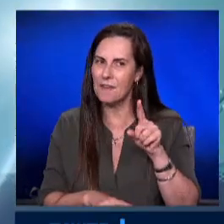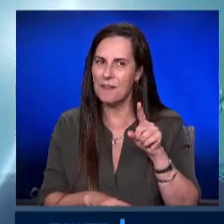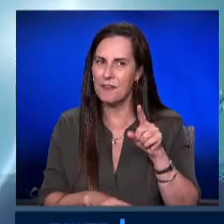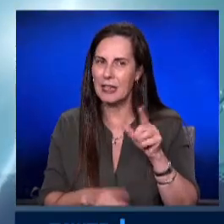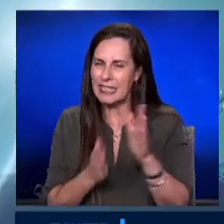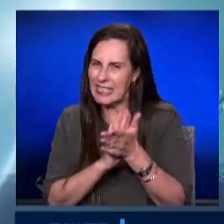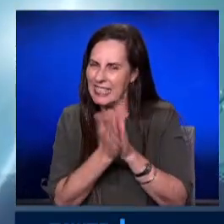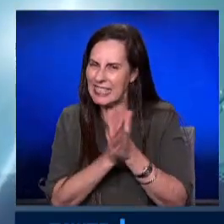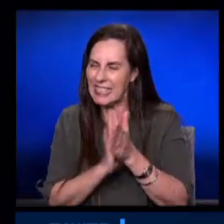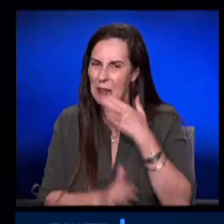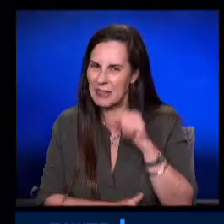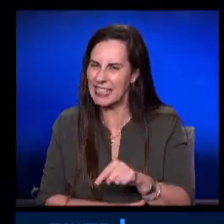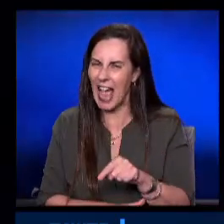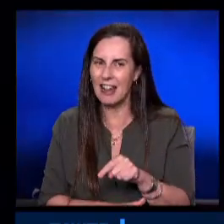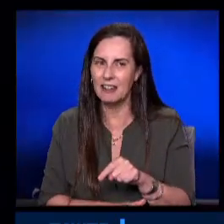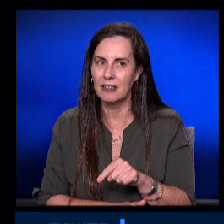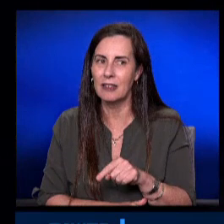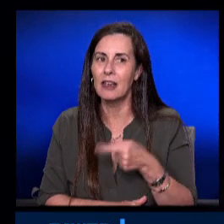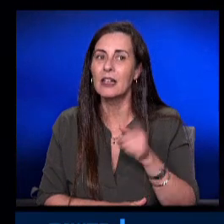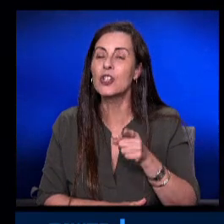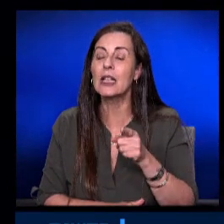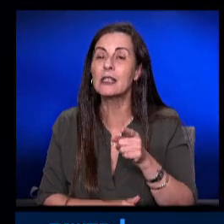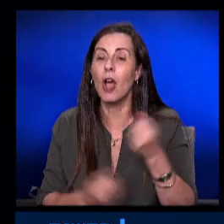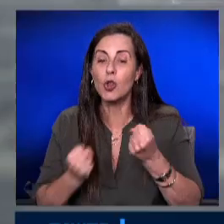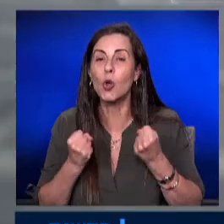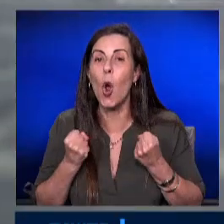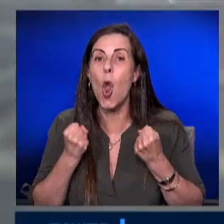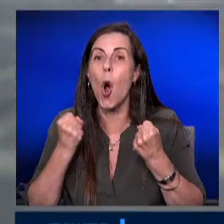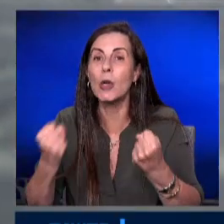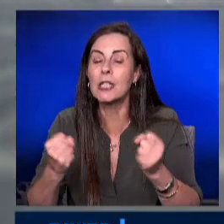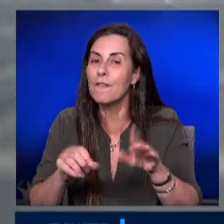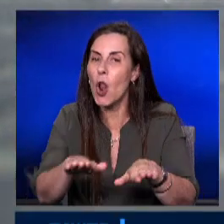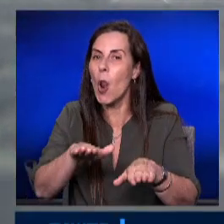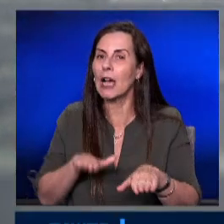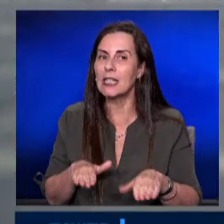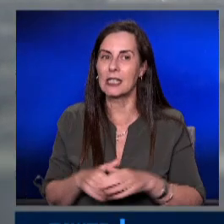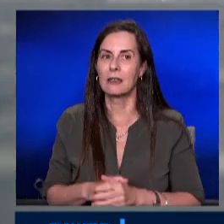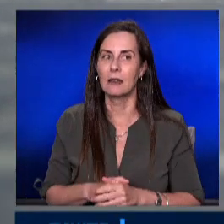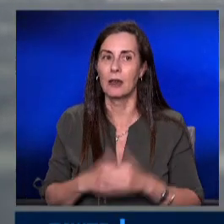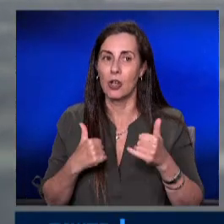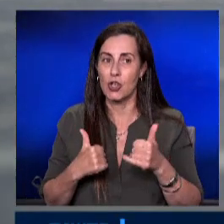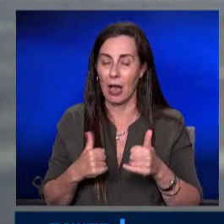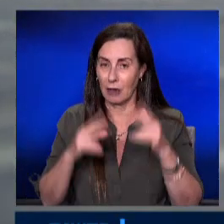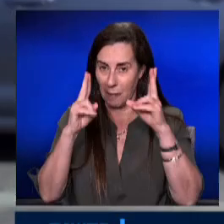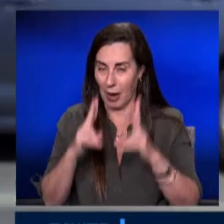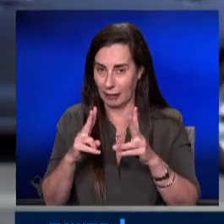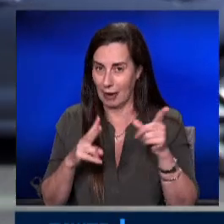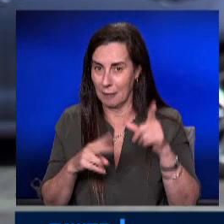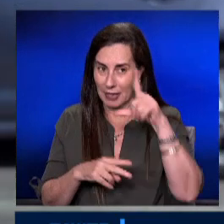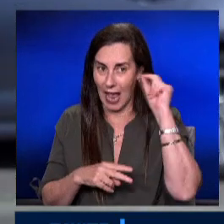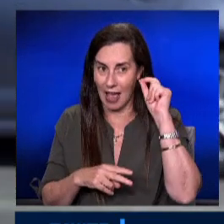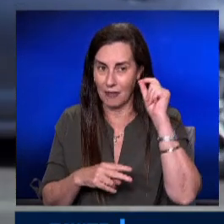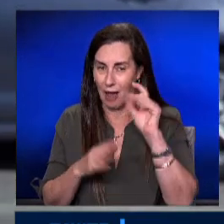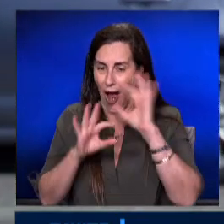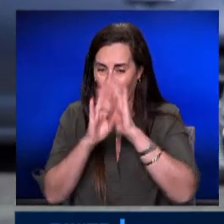בצפיפות התחבורתית בישראל מגיעה דווקא כשצריך להוציא את הרכב ולא להכניס אותו. למשל, כשאתה מחנה בחנייה תל אביבית